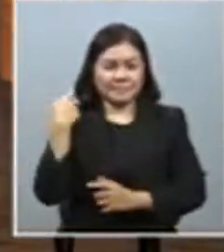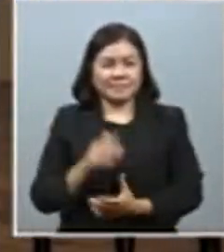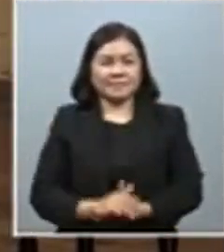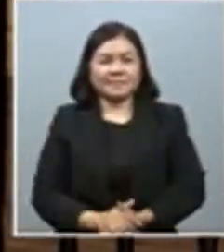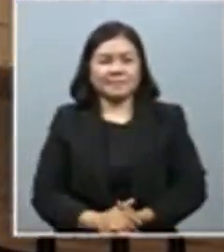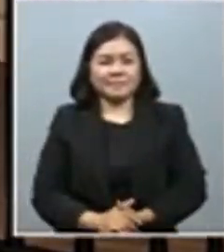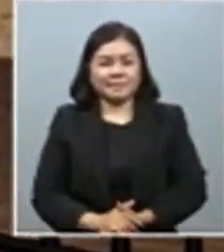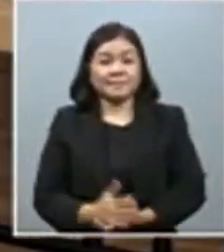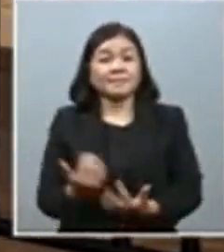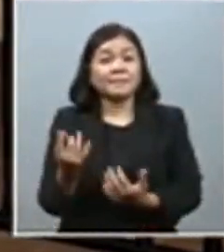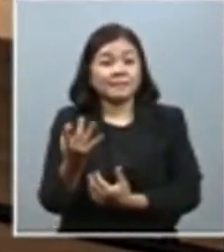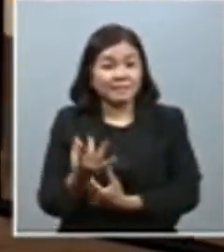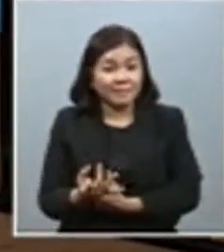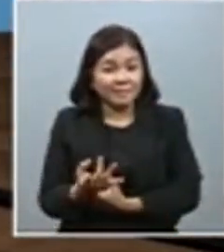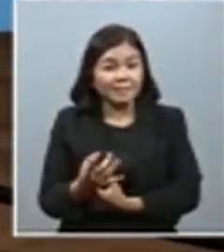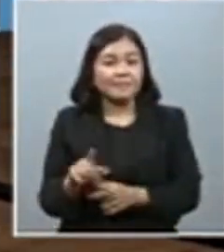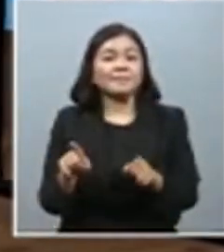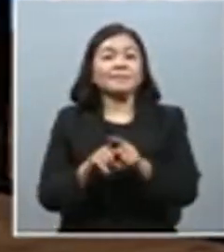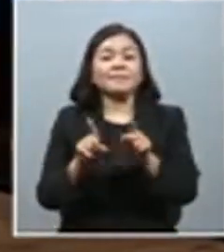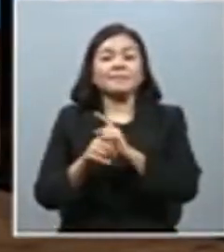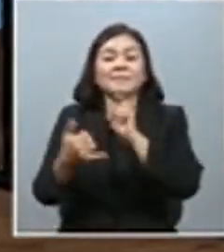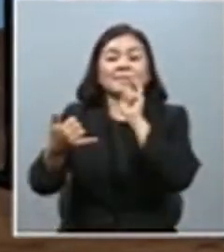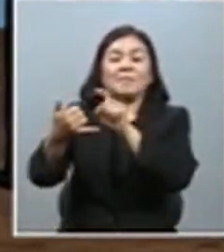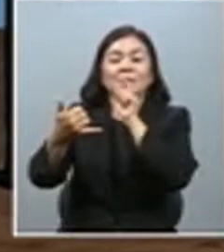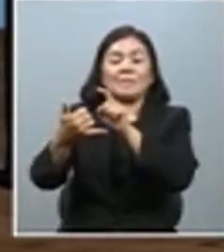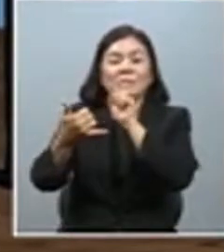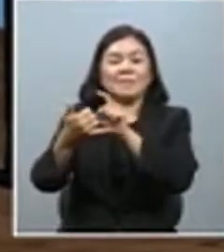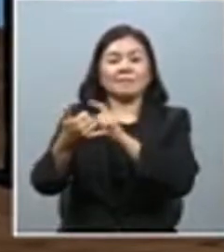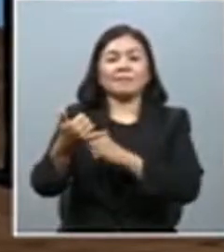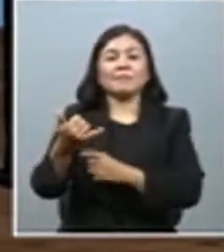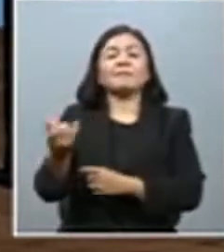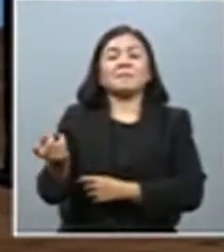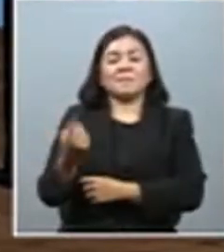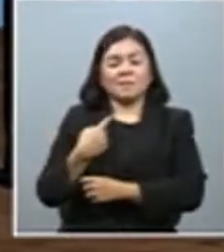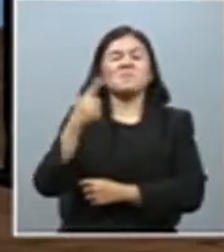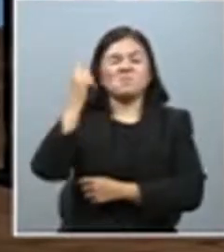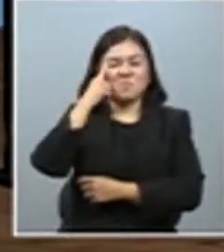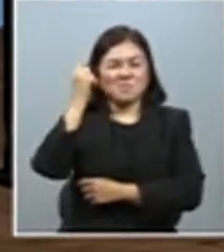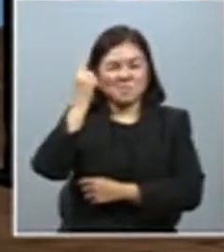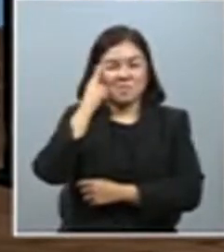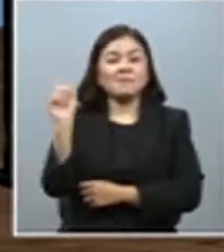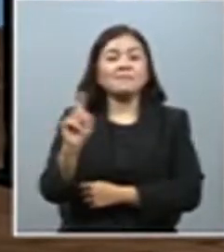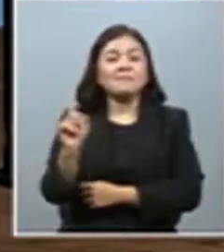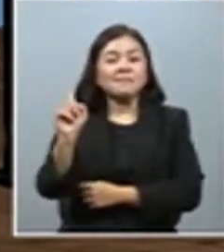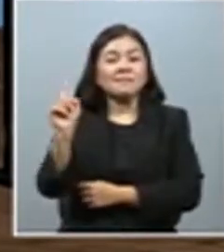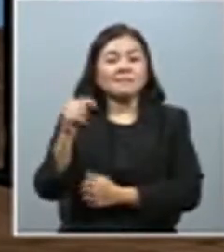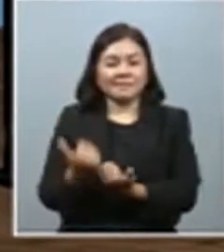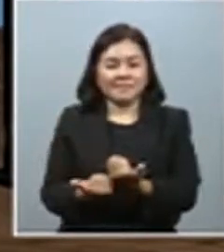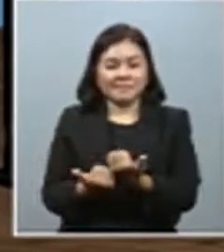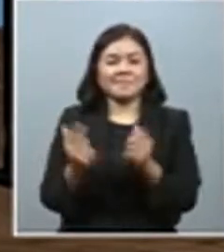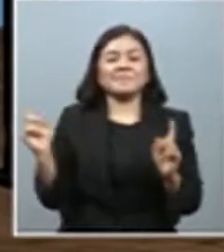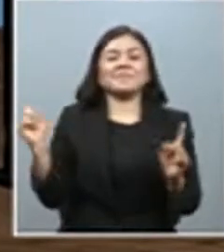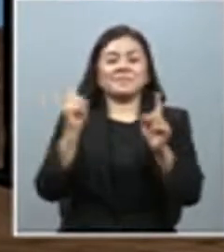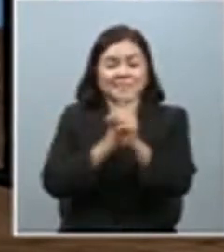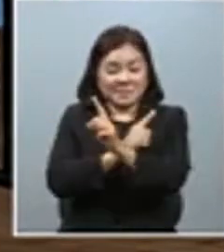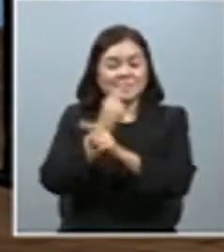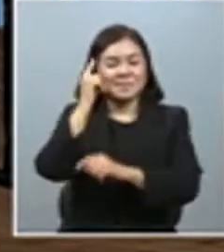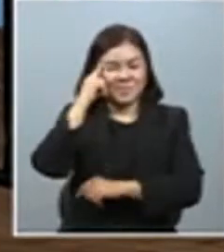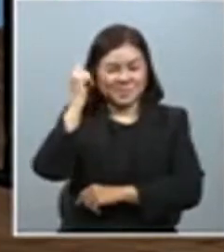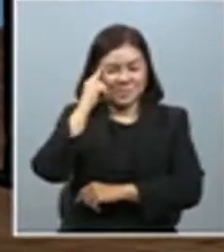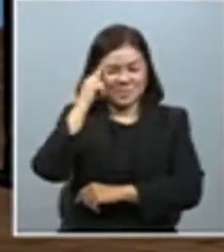นั่นไงพอจุ๋มถามเยอะก็อย่างนี้แหละจุ๋มรู้ทันท่านนะท่านก็จะถามหาน้องนีน่าเลยแ